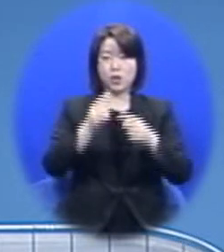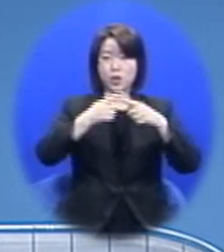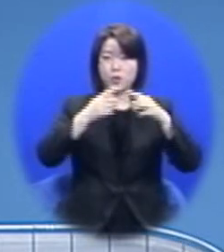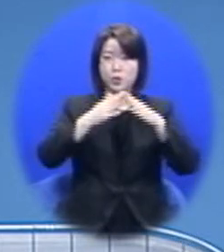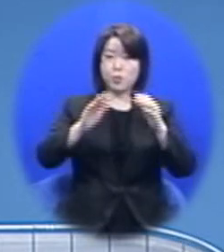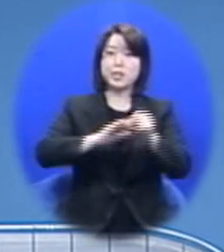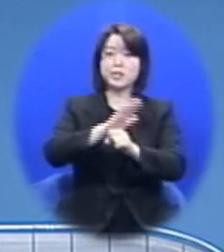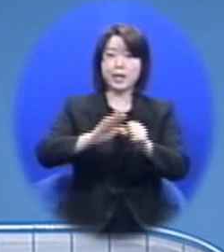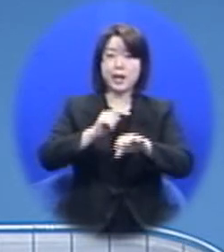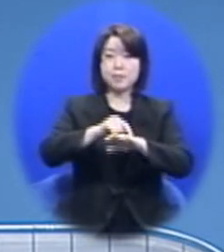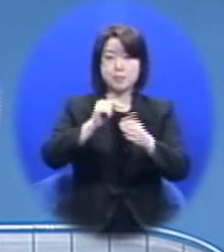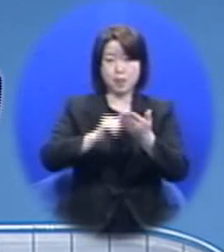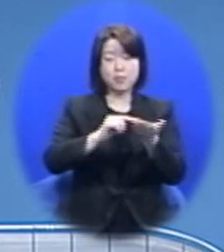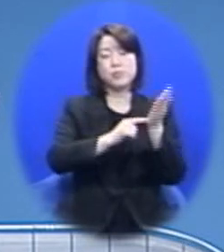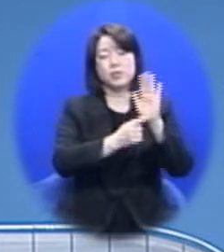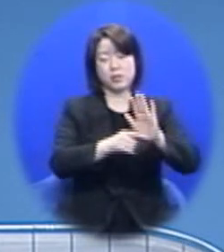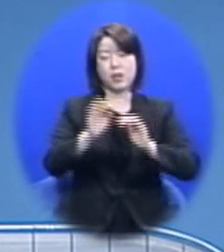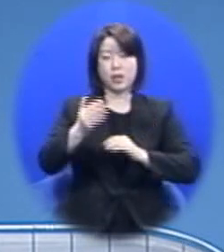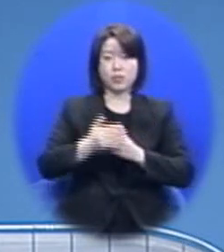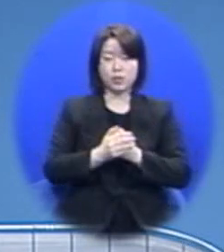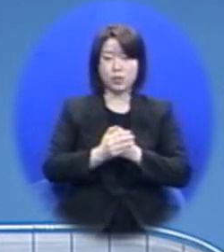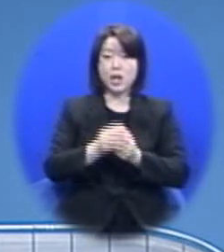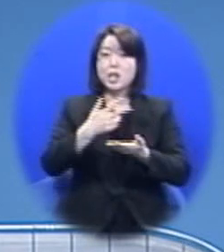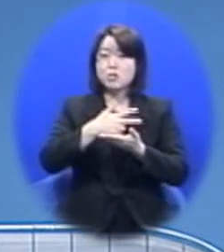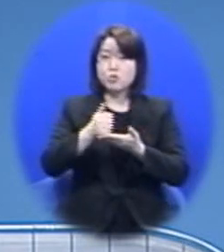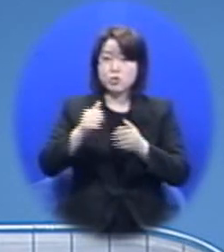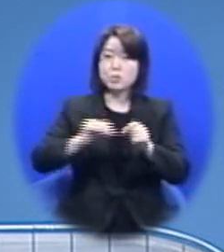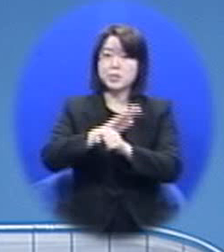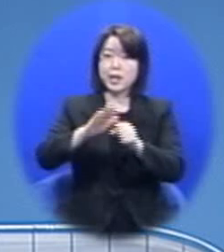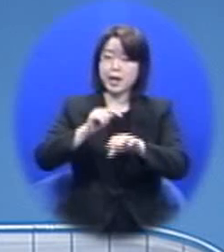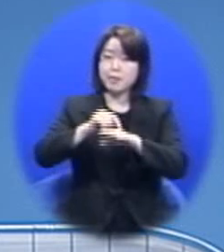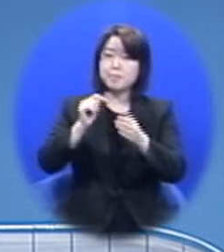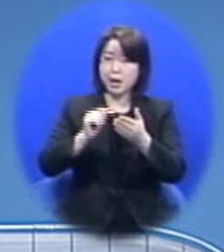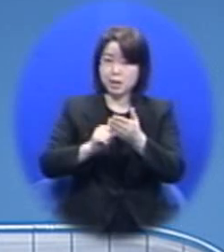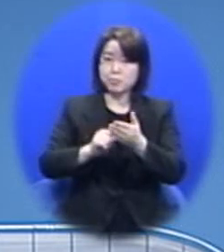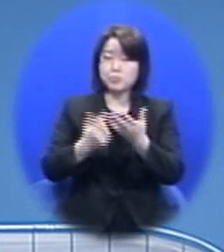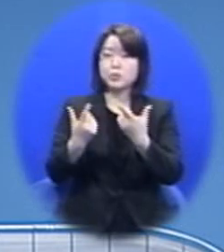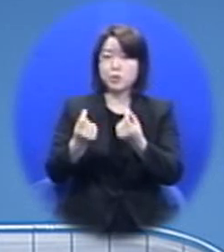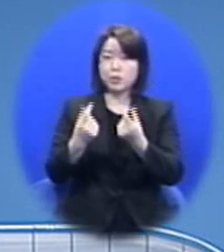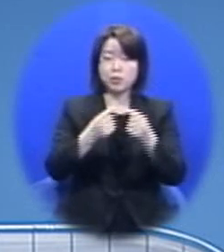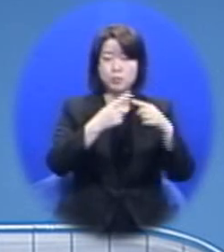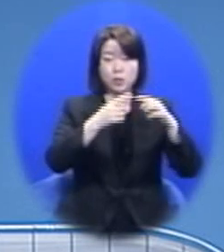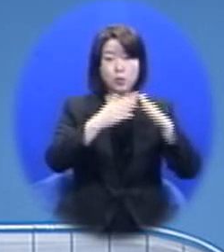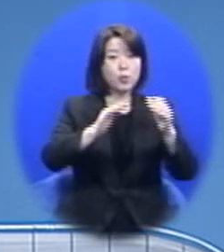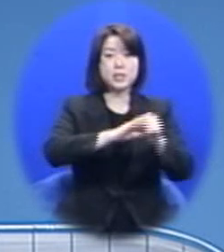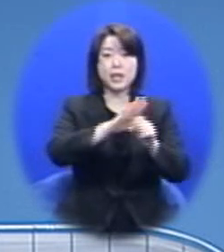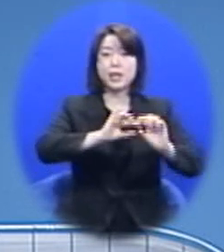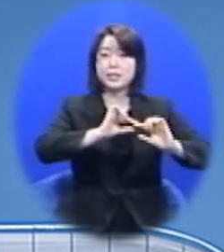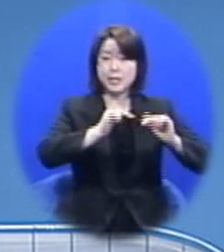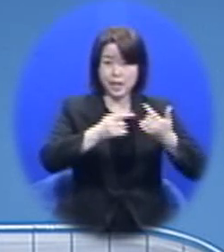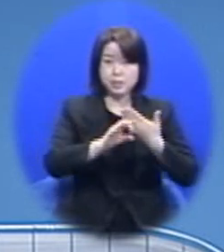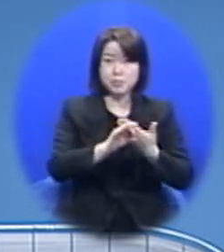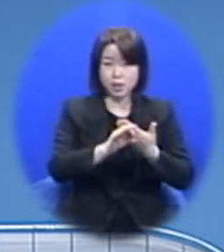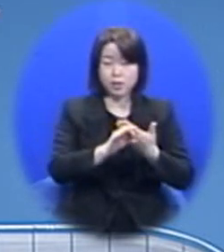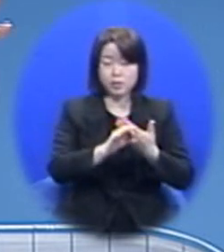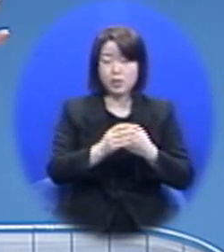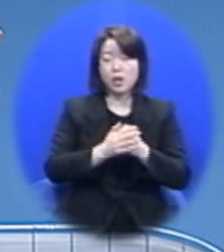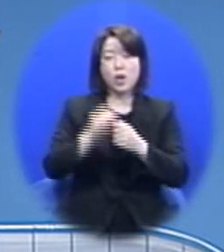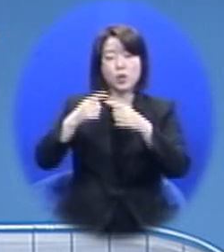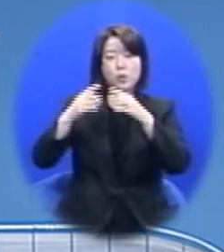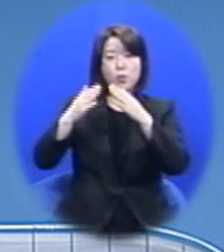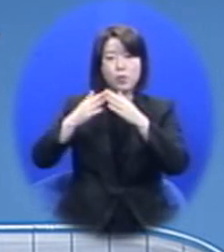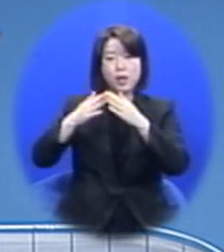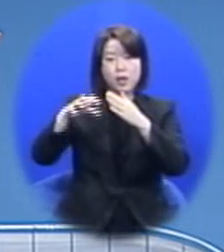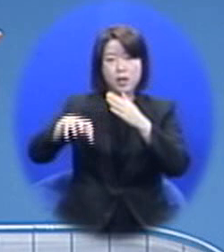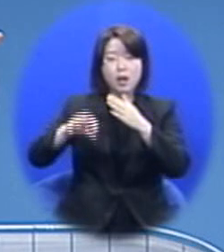마음이. 주님을 사랑하는 마음으로 교회를 사랑하지 못하면 어려움이 생기면 흩어져요.